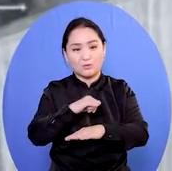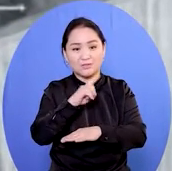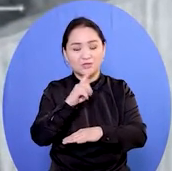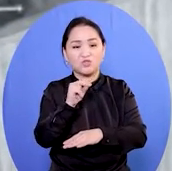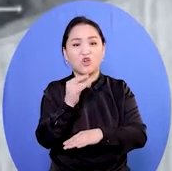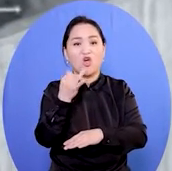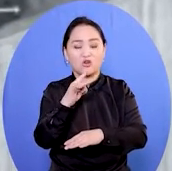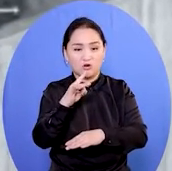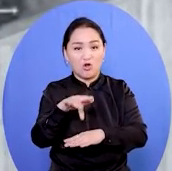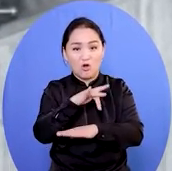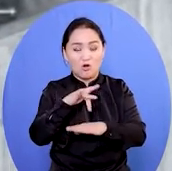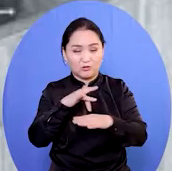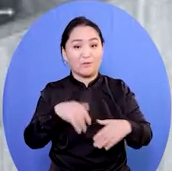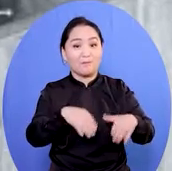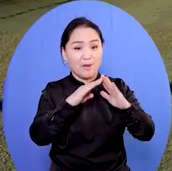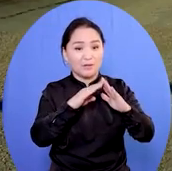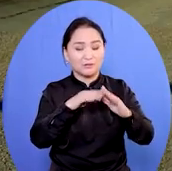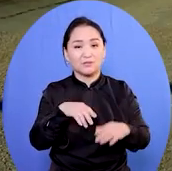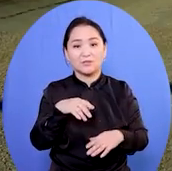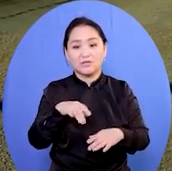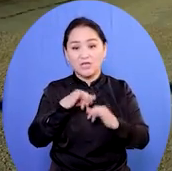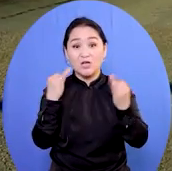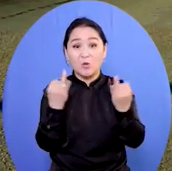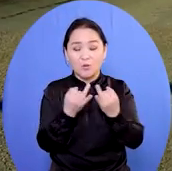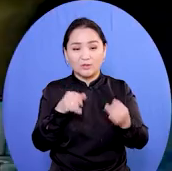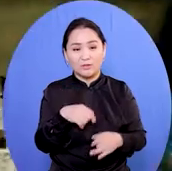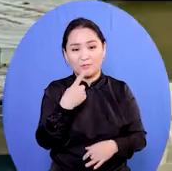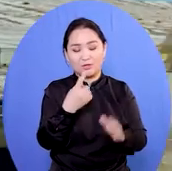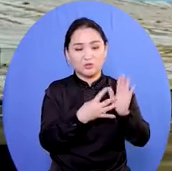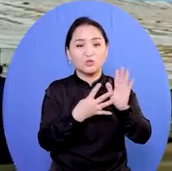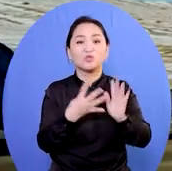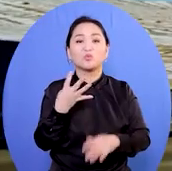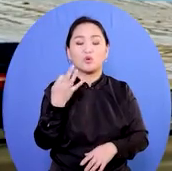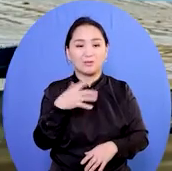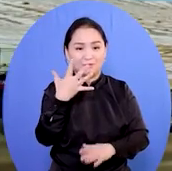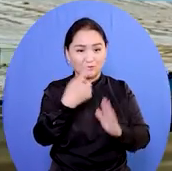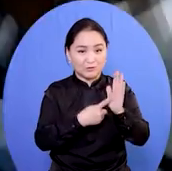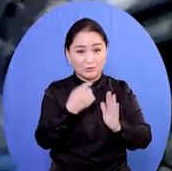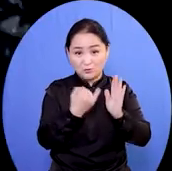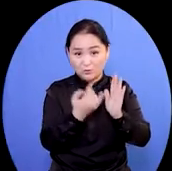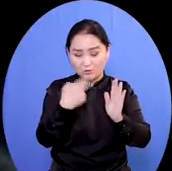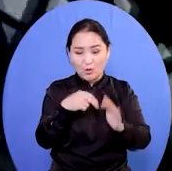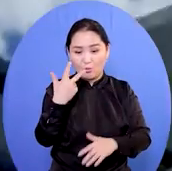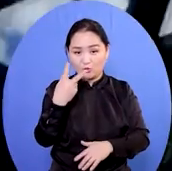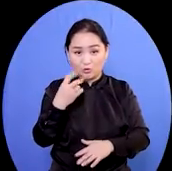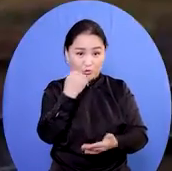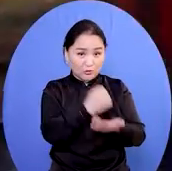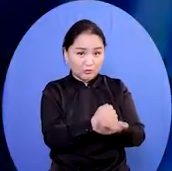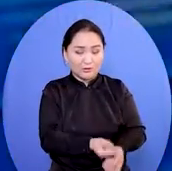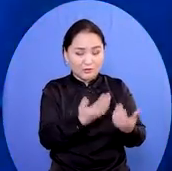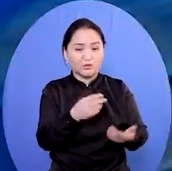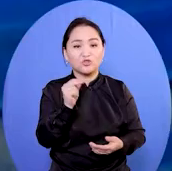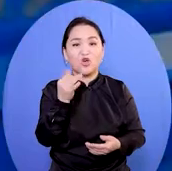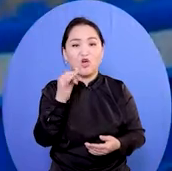зэрэглэлтэй Чойр хотыг байгуулжээ. Улсын хурлын 1994 оны 5-р сарын 6-ны өдрийн 32-р тогтоол